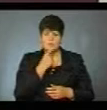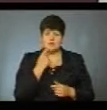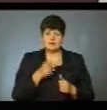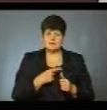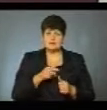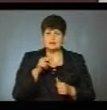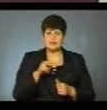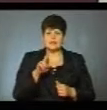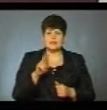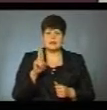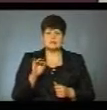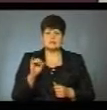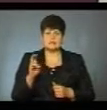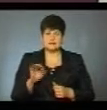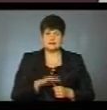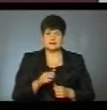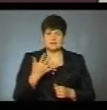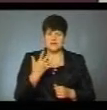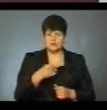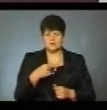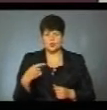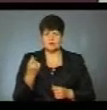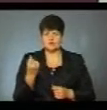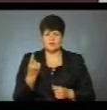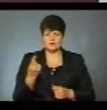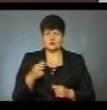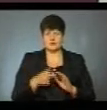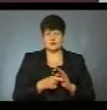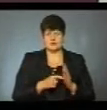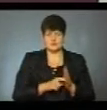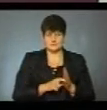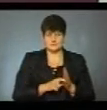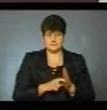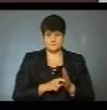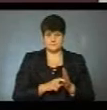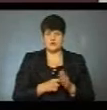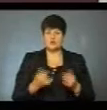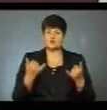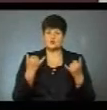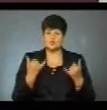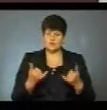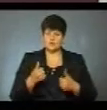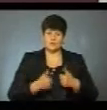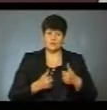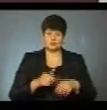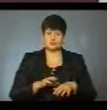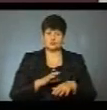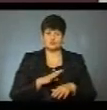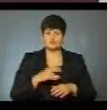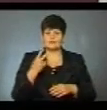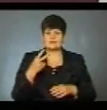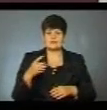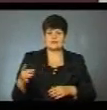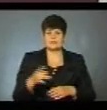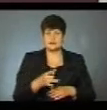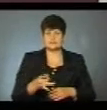Петра Яцика. Це учні 5-11 класів, повідомив директор гімназії Анатолій Крижанівський. Сьогодні конкурс прийшов в 20-те. Більше